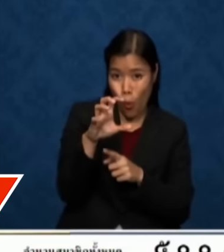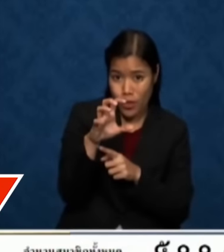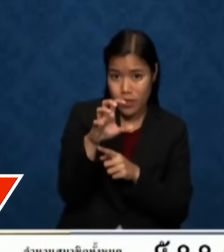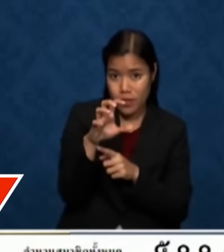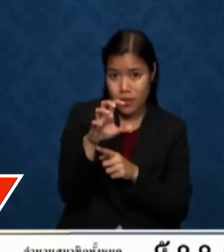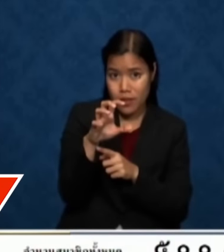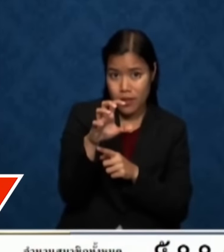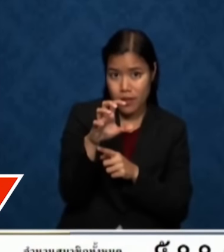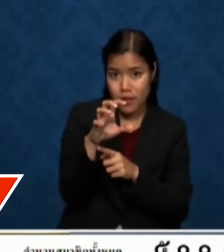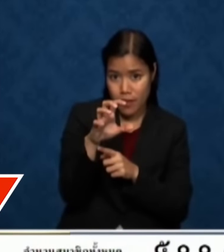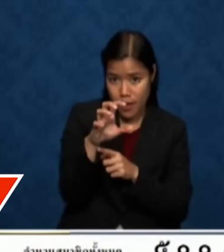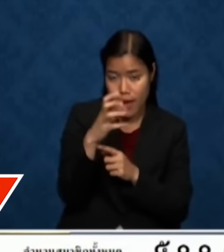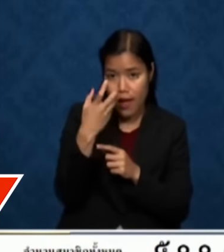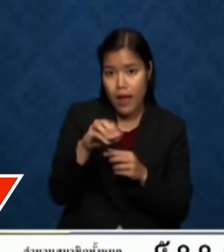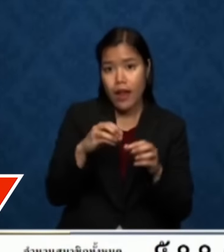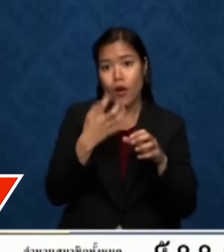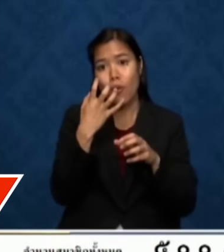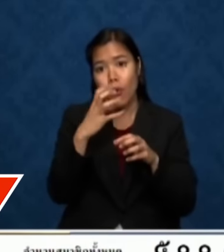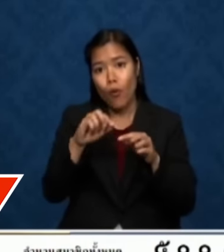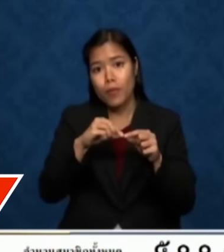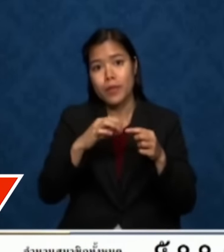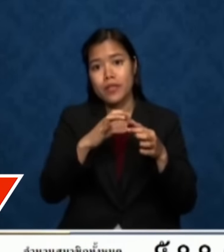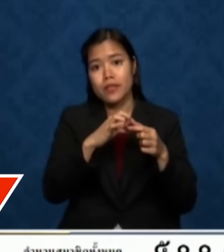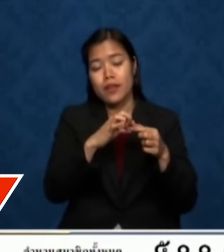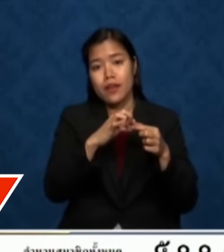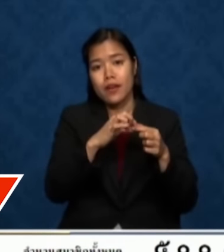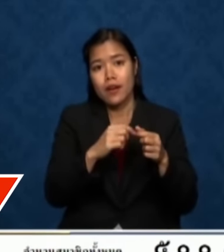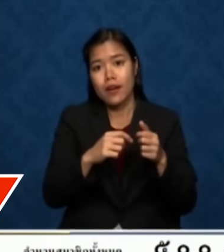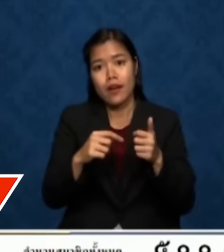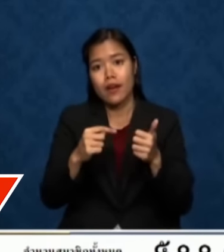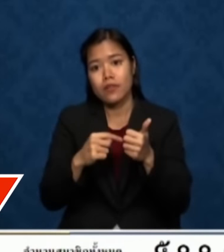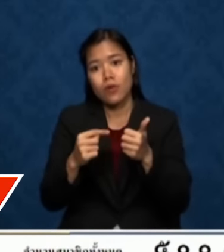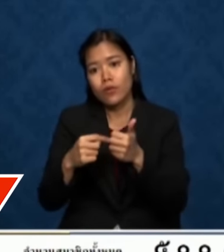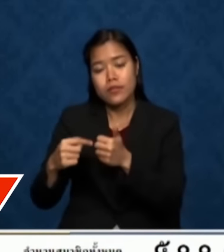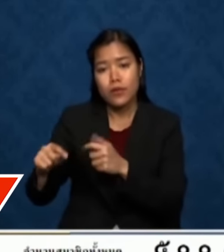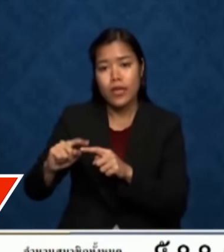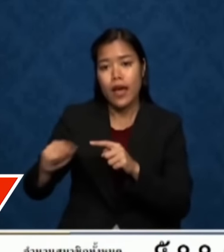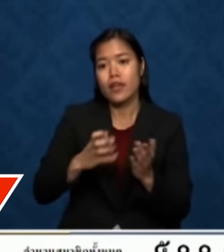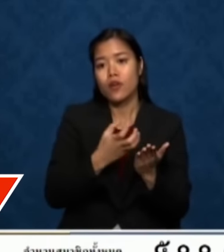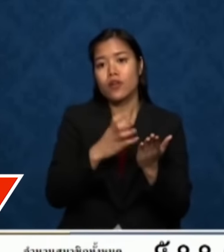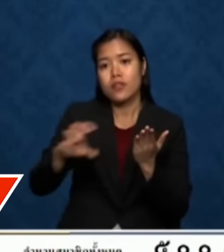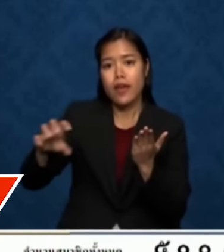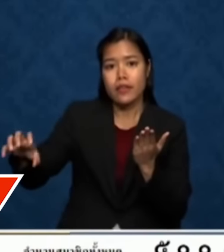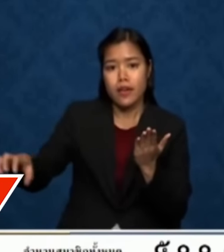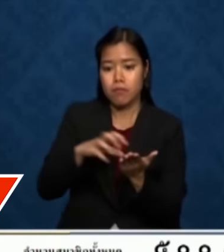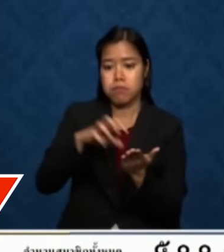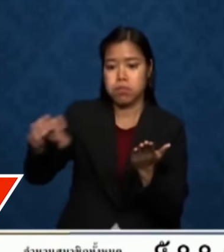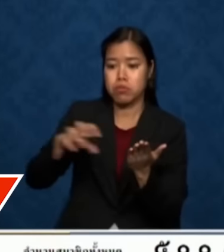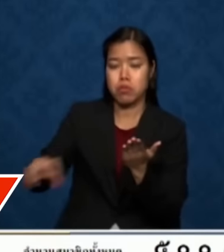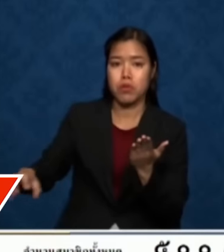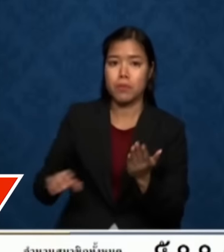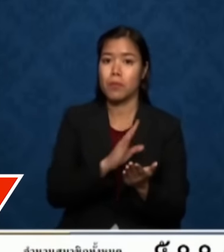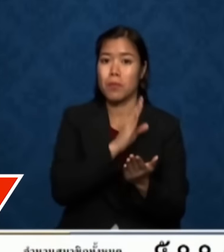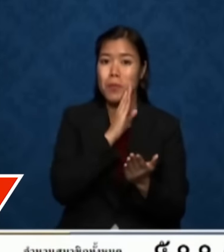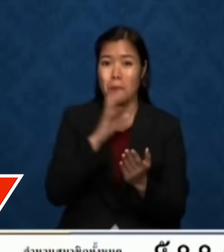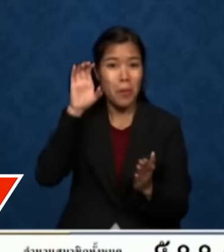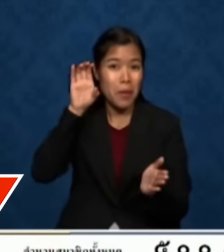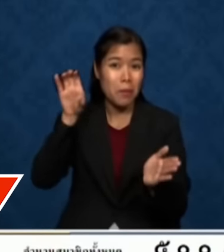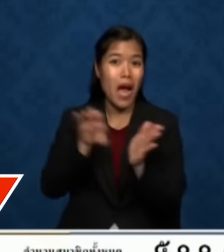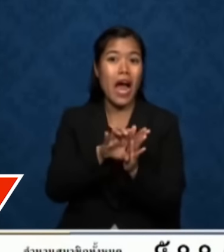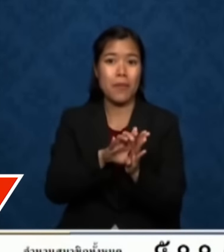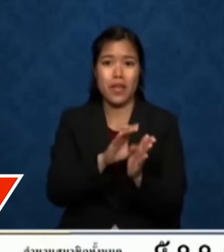ค่ะและแอคเคาท์ในลักษณะนี้เขาจะใช้รูปปลอมค่ะเข้าไปดูเนี่ยจะไม่มีเพื่อนจะสร้างบัญชีขึ้นมาในเวล